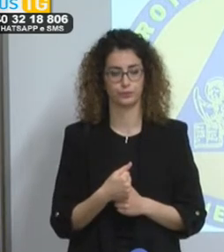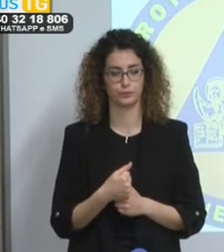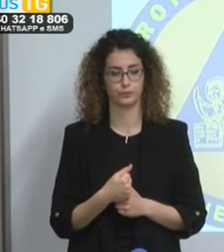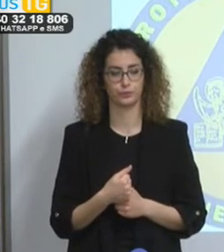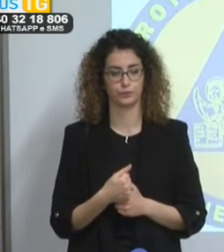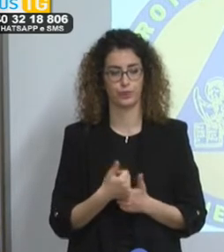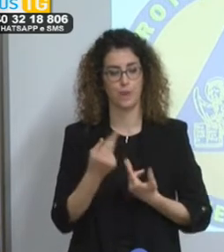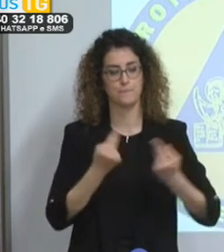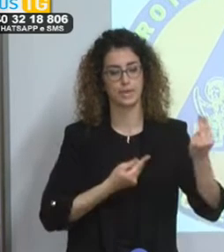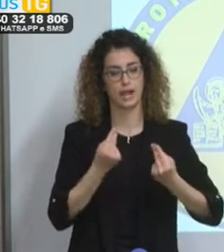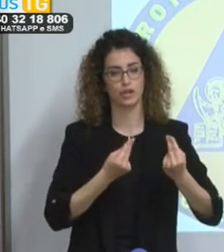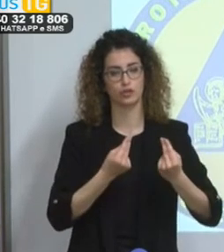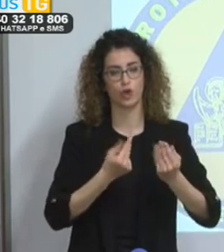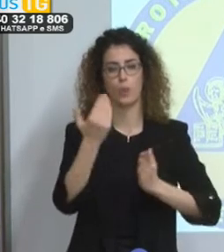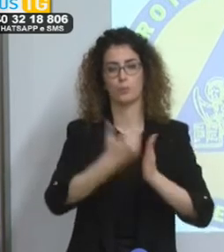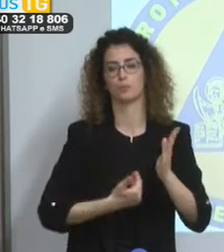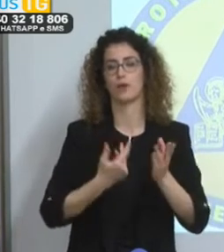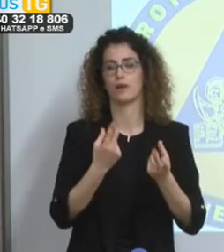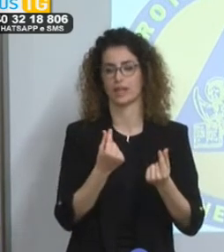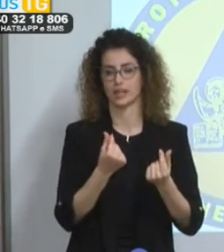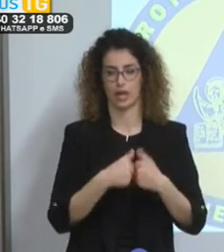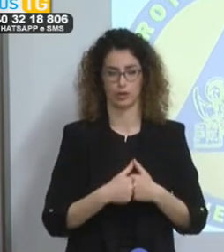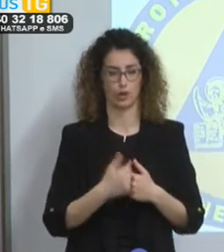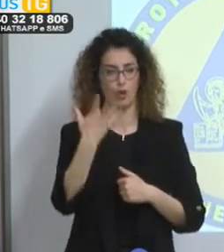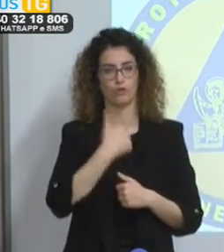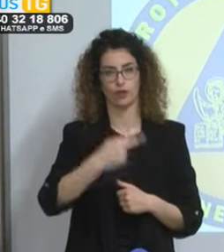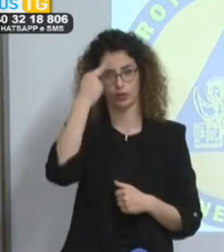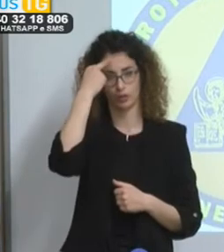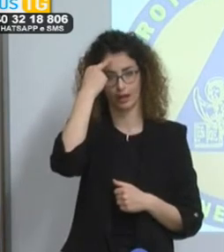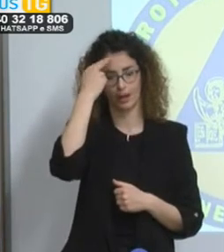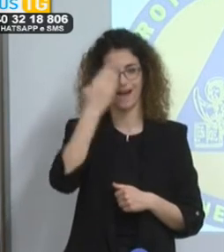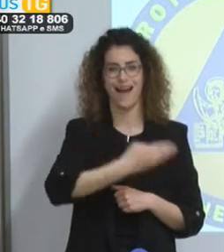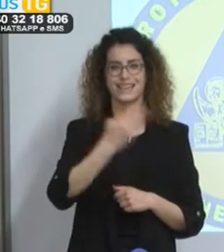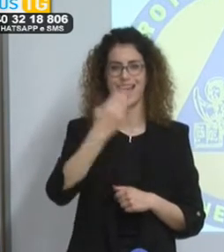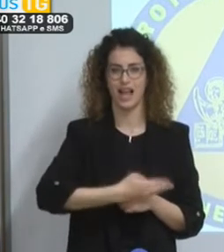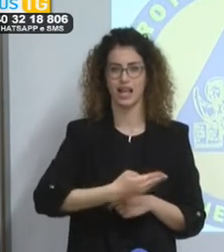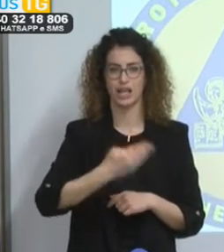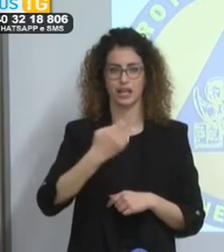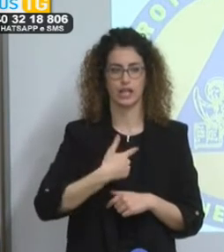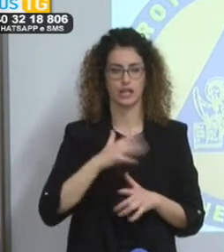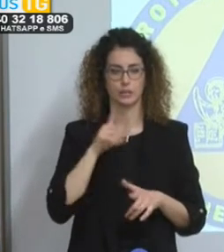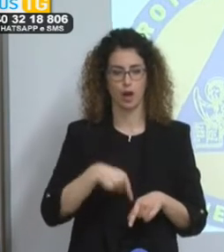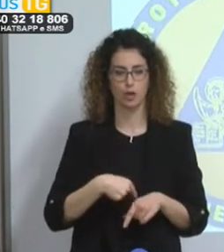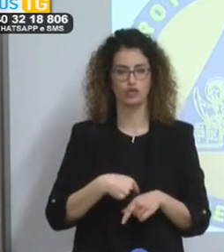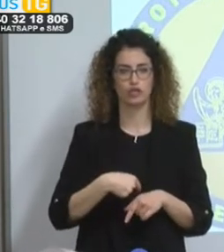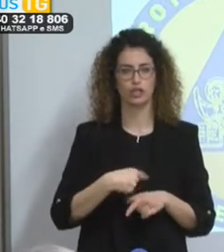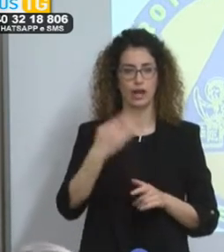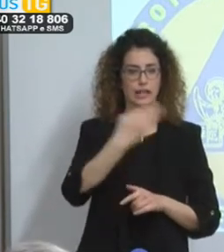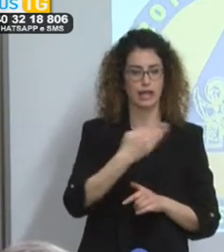sul bilancio, sul piano finanziario. Poi vorrei ricordare che i caselli che abbiamo aperto, perché oggi sembra che ogni casello ha un problema, ed è